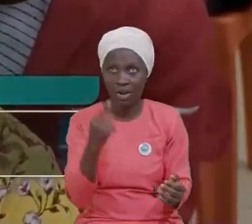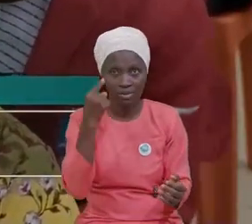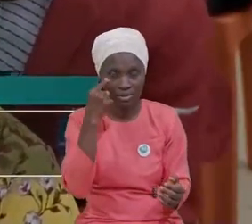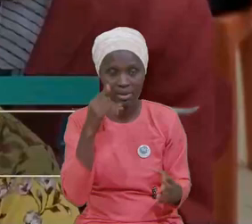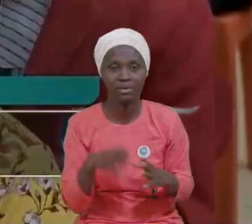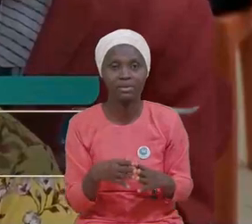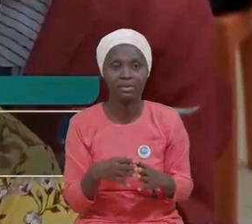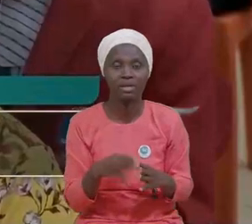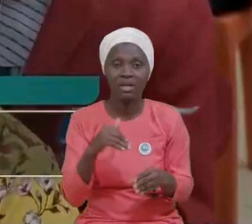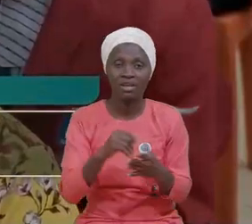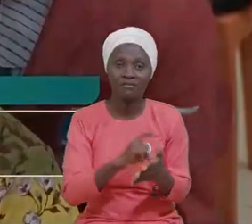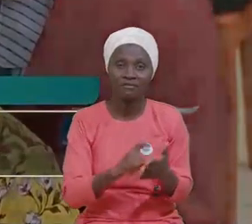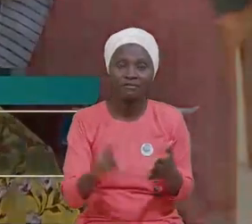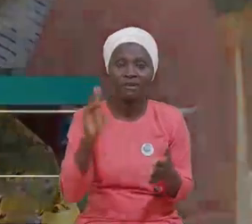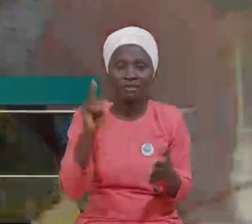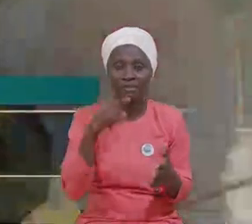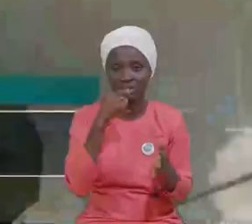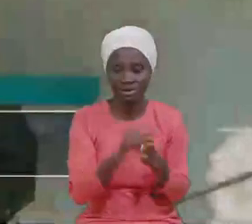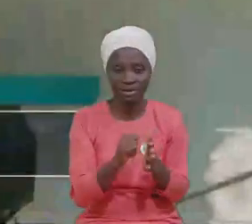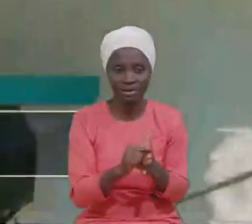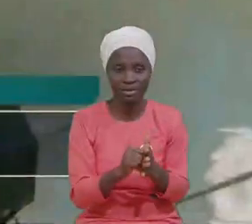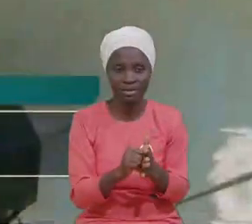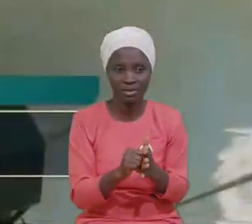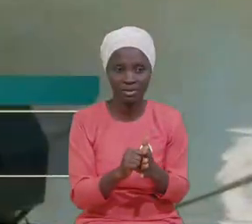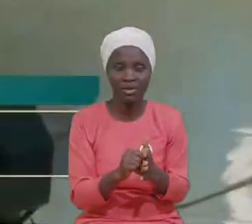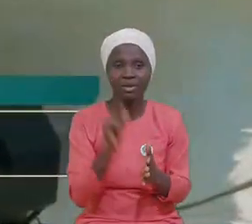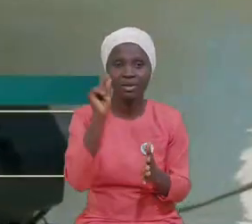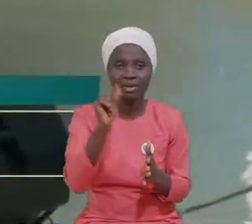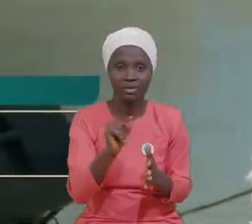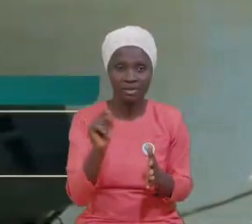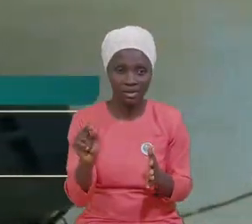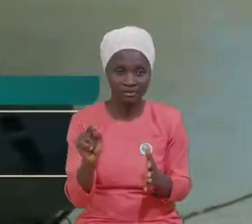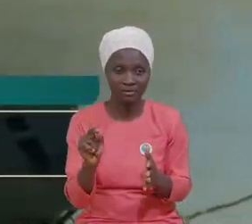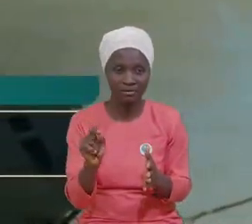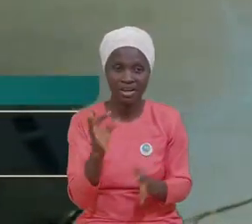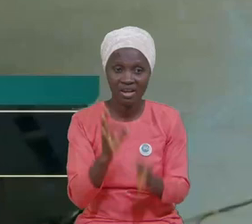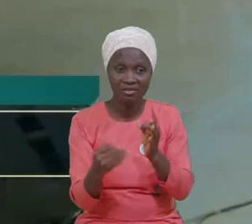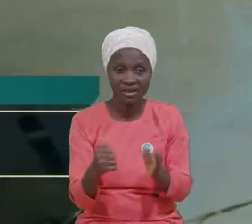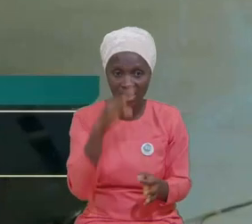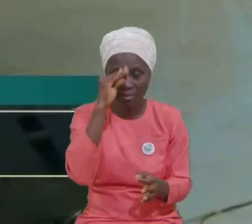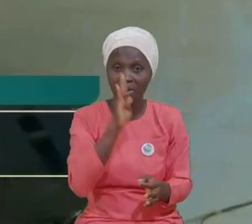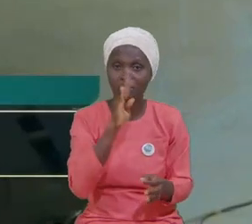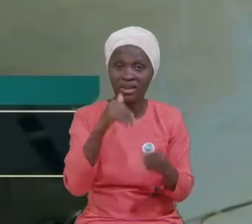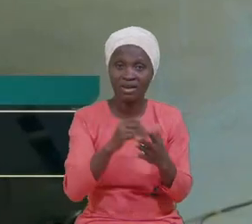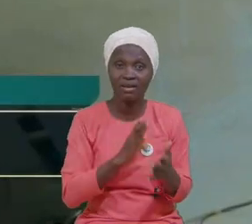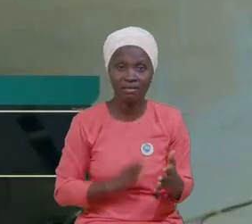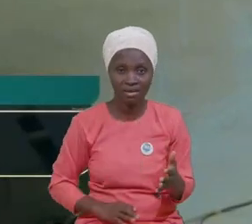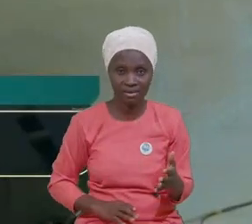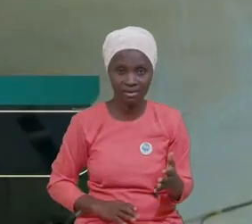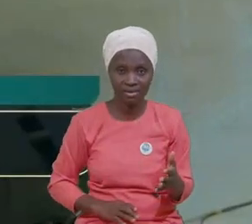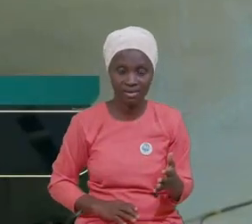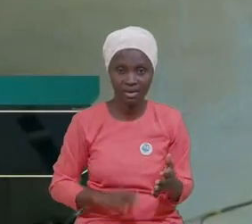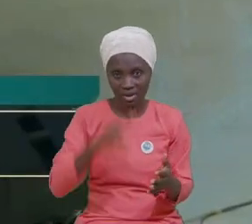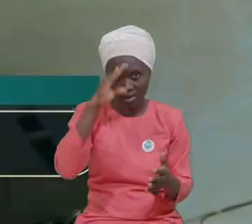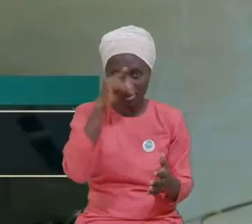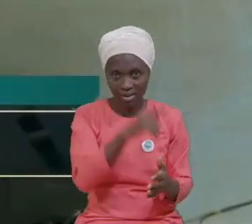7, verset 17 maintenant dit, verset 17, 2 Corinthiens 5, 7 dit, car nous marchons par la foi, non par la vue. Maintenant, verset